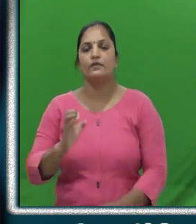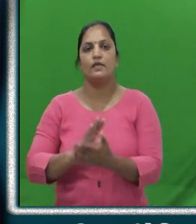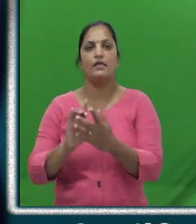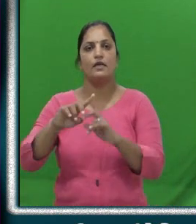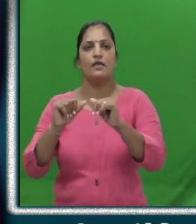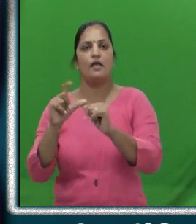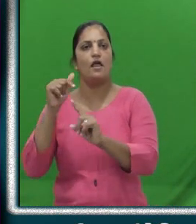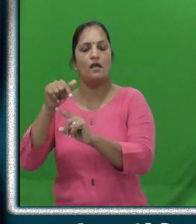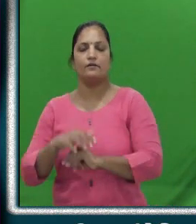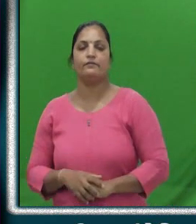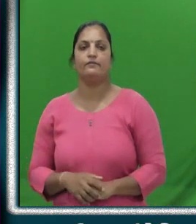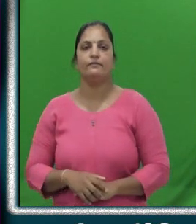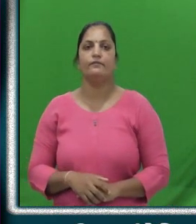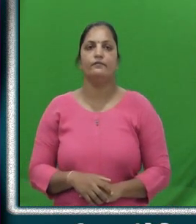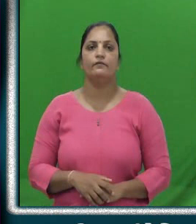ગોવિંદભાઈ ચેતાલી,